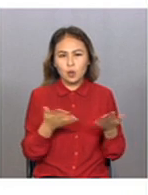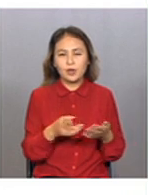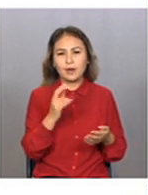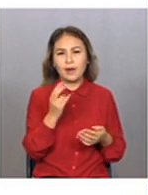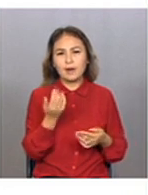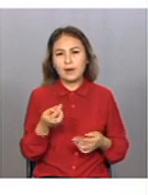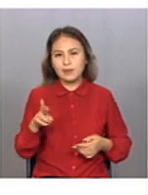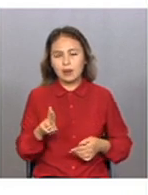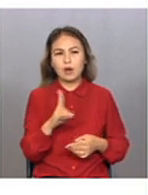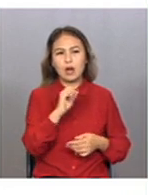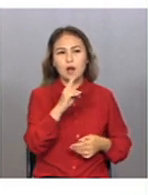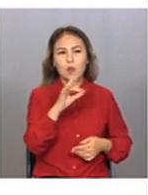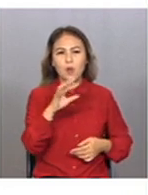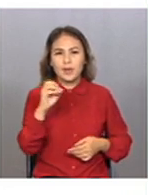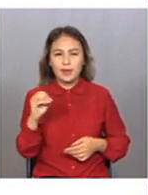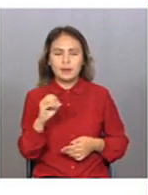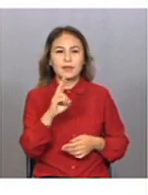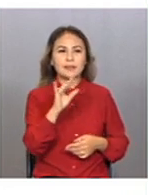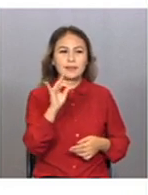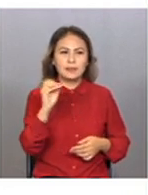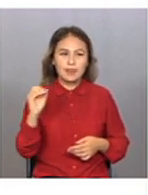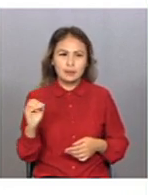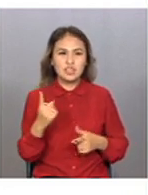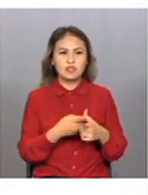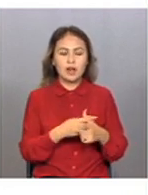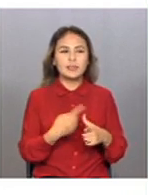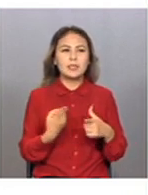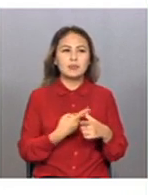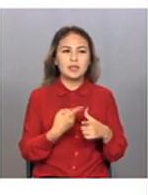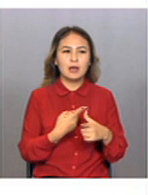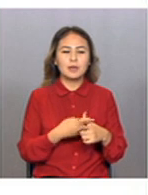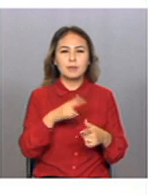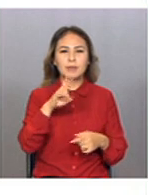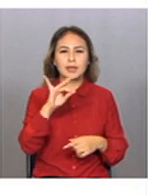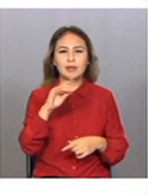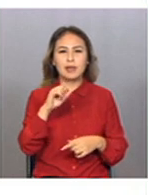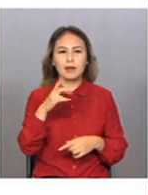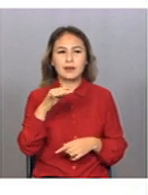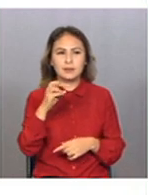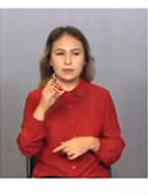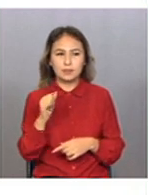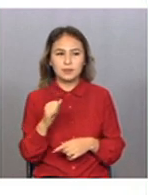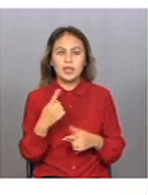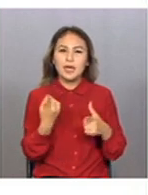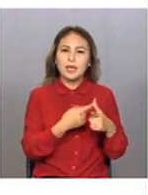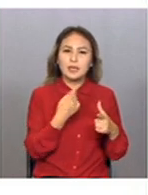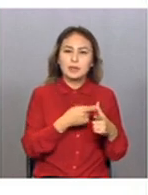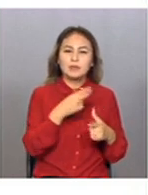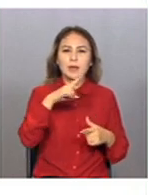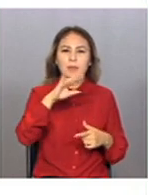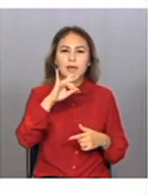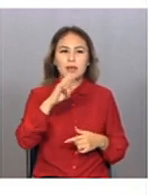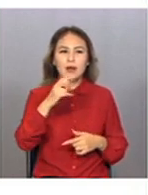«какой», «какая», «какое», «какие», называются именами прилагательными.